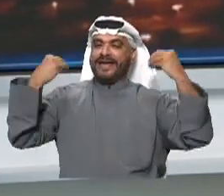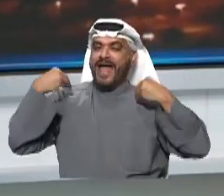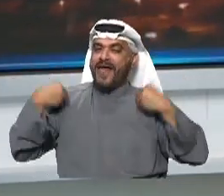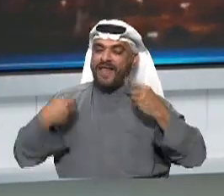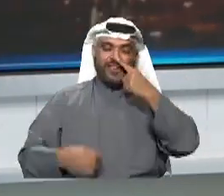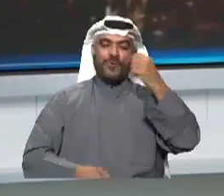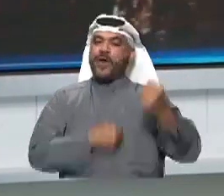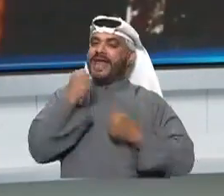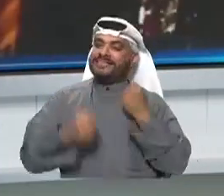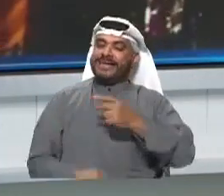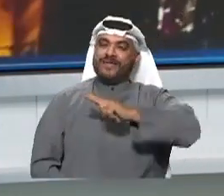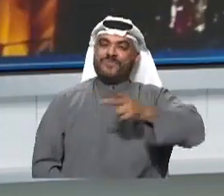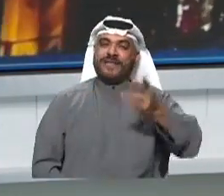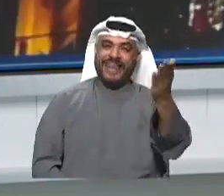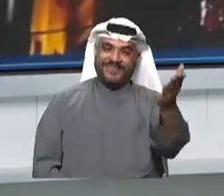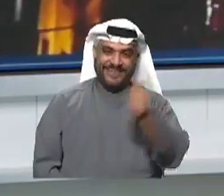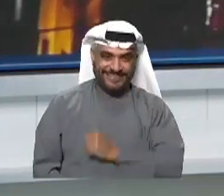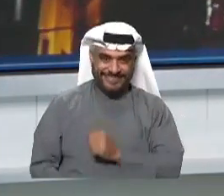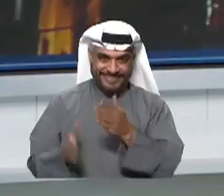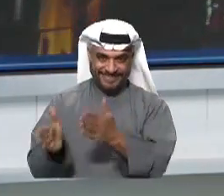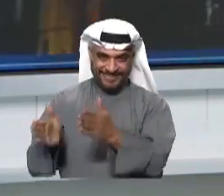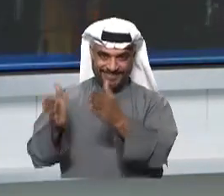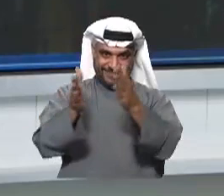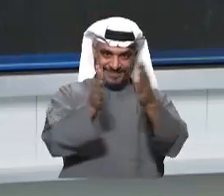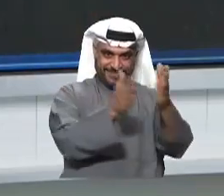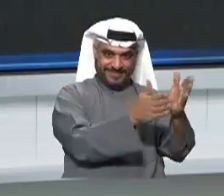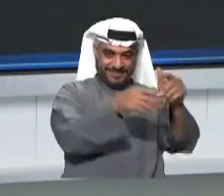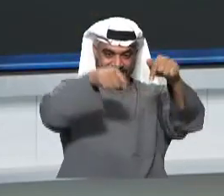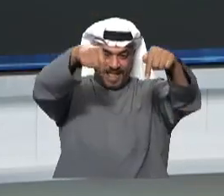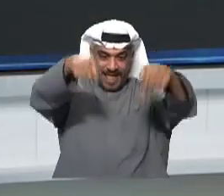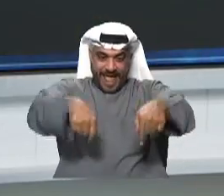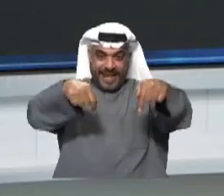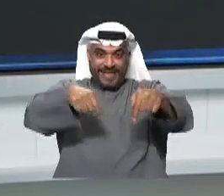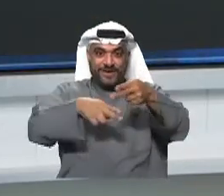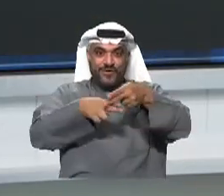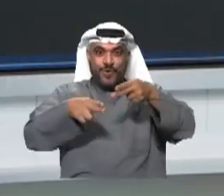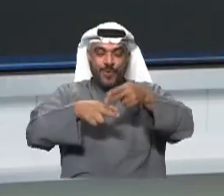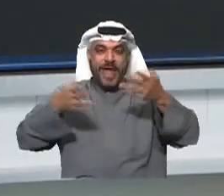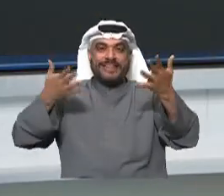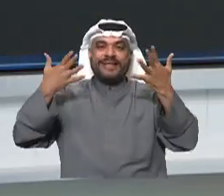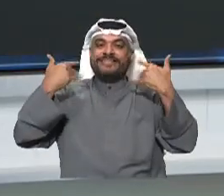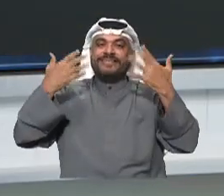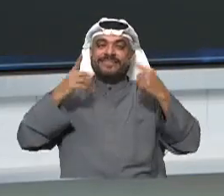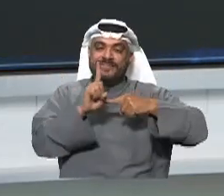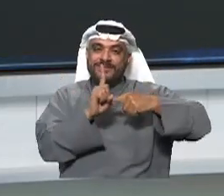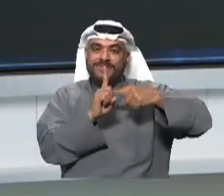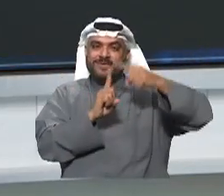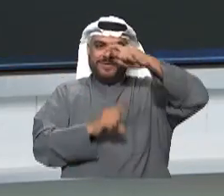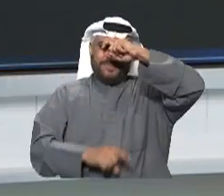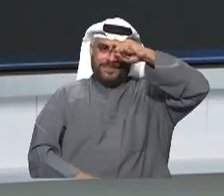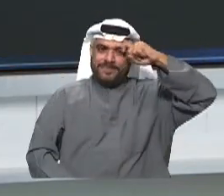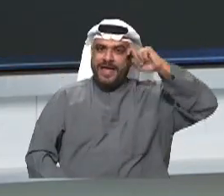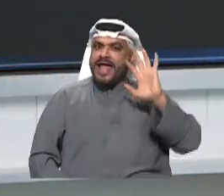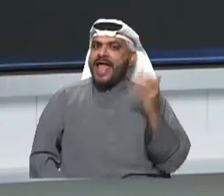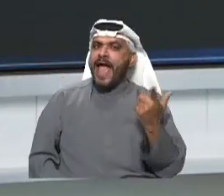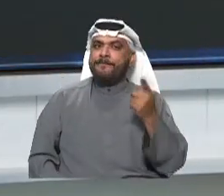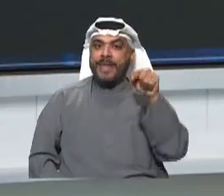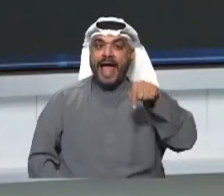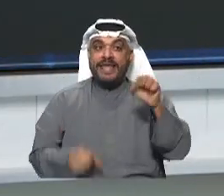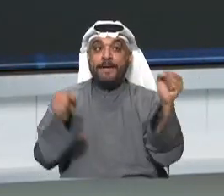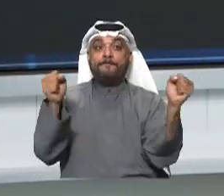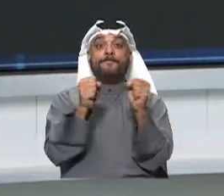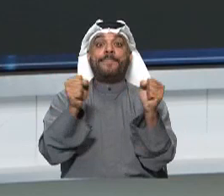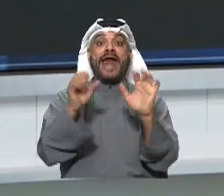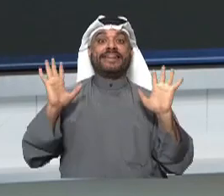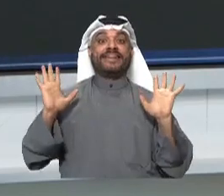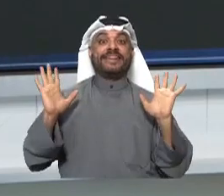والهوايات الخارجيه اما بالنسبه لاجواءنا الحاليه في مدينه الكويت اجواء لا زالت مائله للبروده وتصل